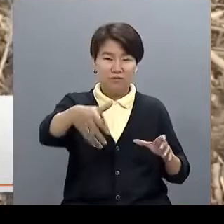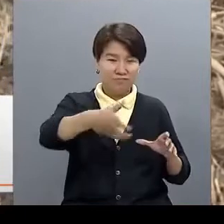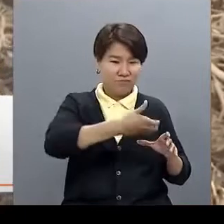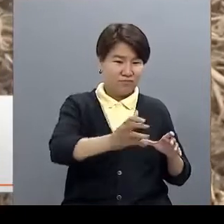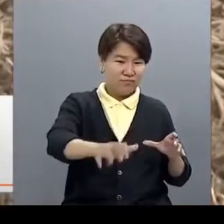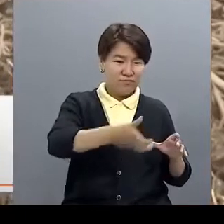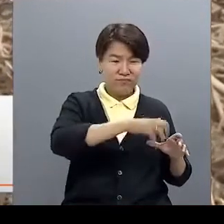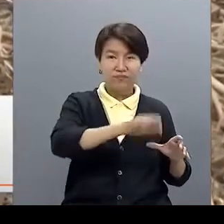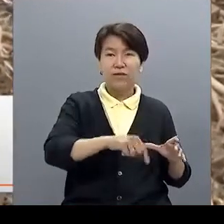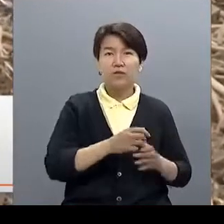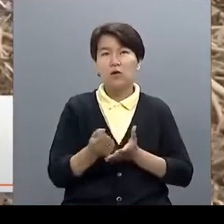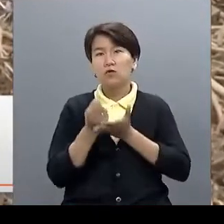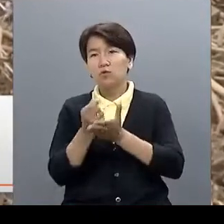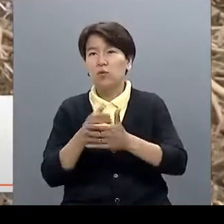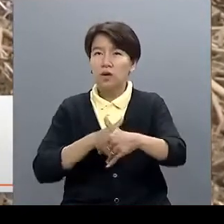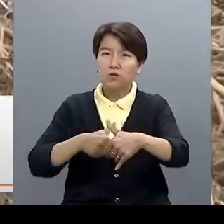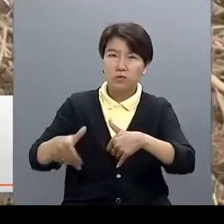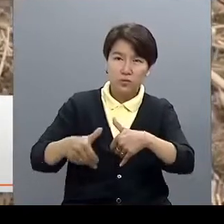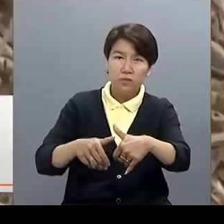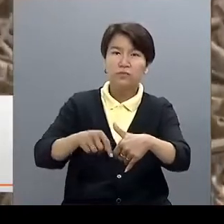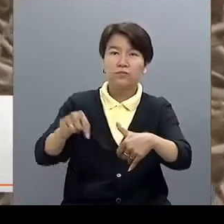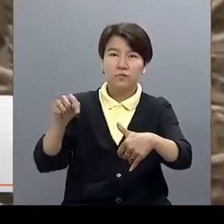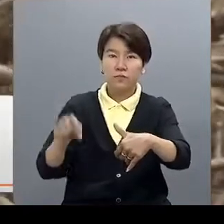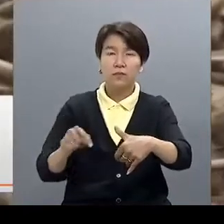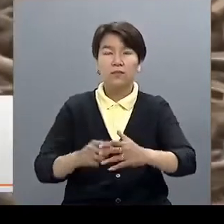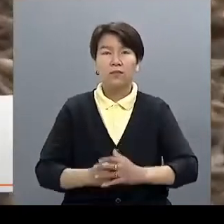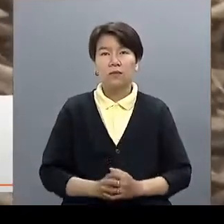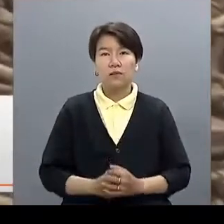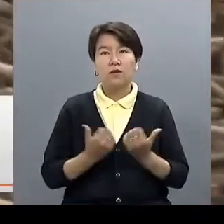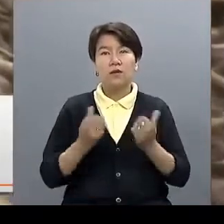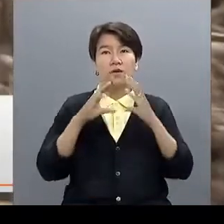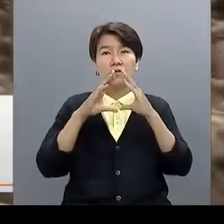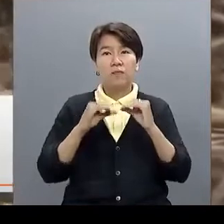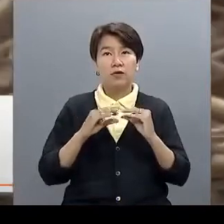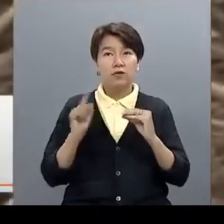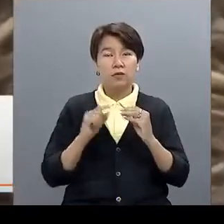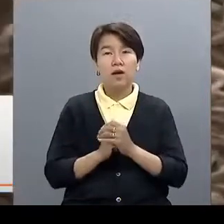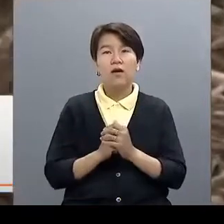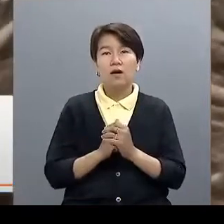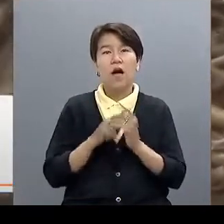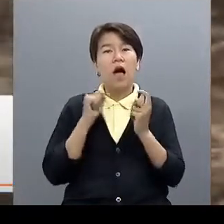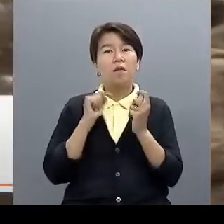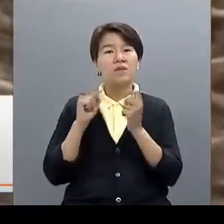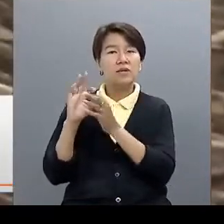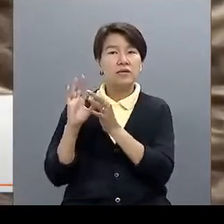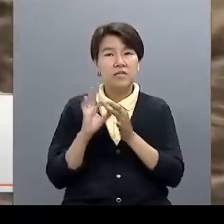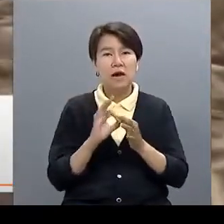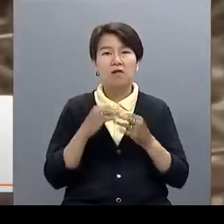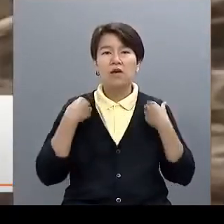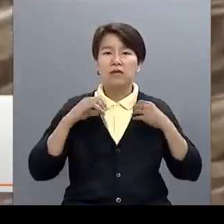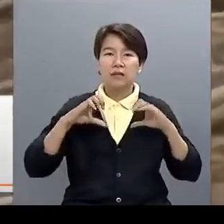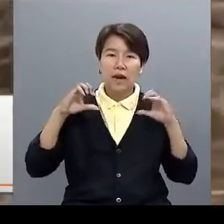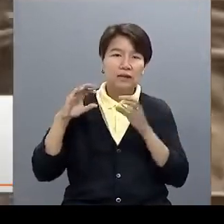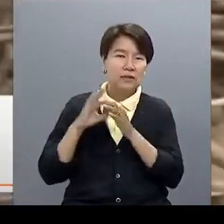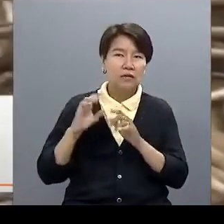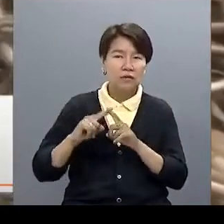เหลือประชาชนกันนะคะโดยหลังจากนี้ก็ได้ประชุมร่วมกับในอำเภอและหน่วยงานที่เกี่ยวข้องจะได้แก้ไขกันทั้งระยะสั้นและ